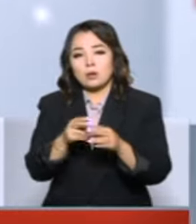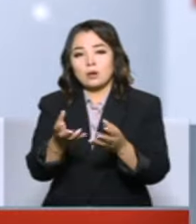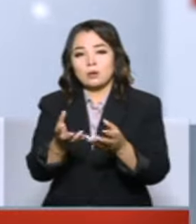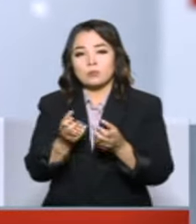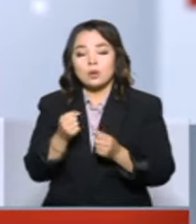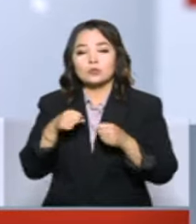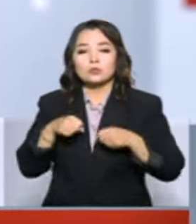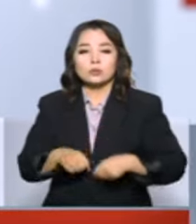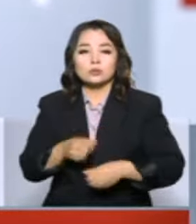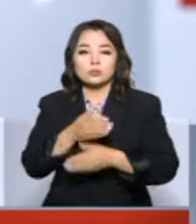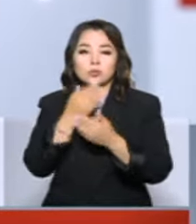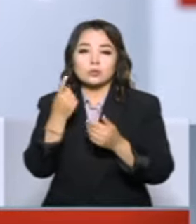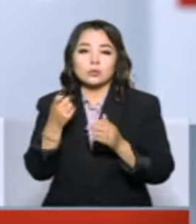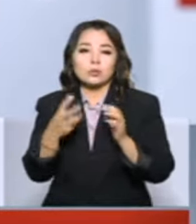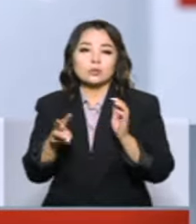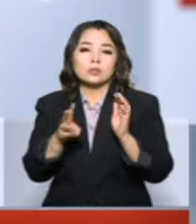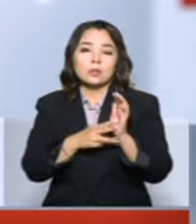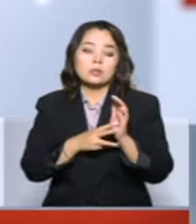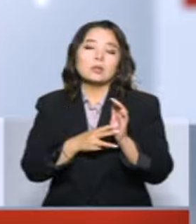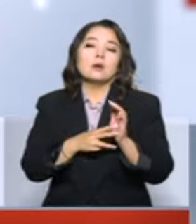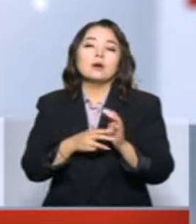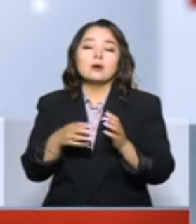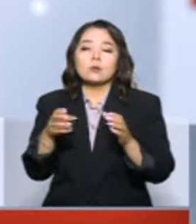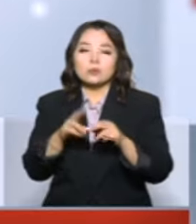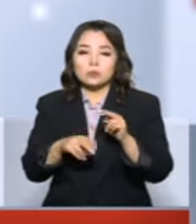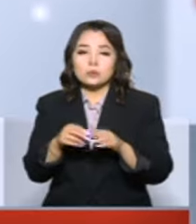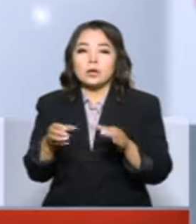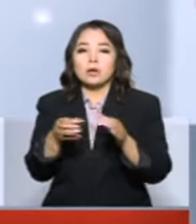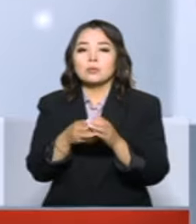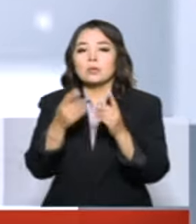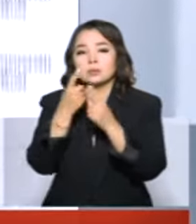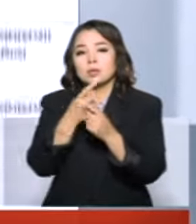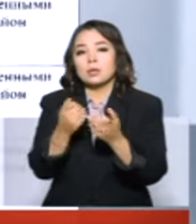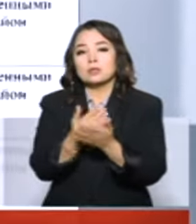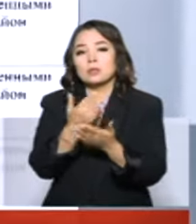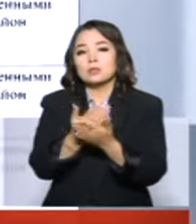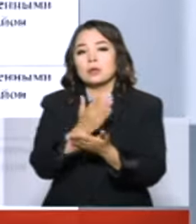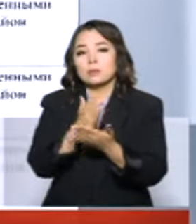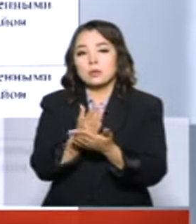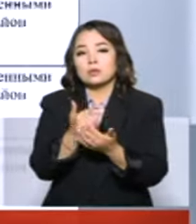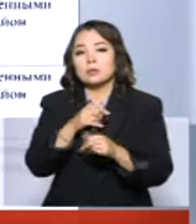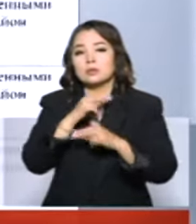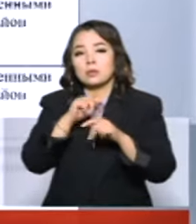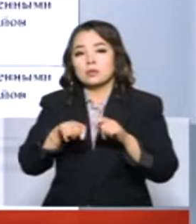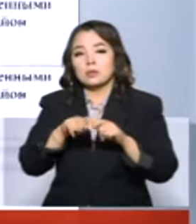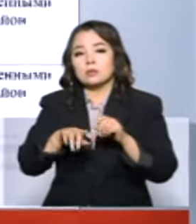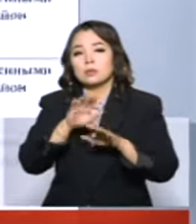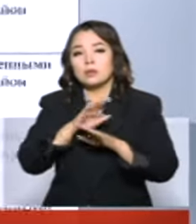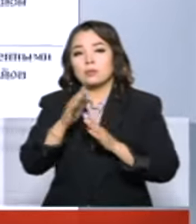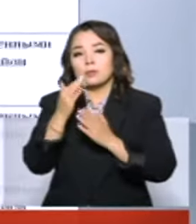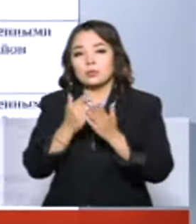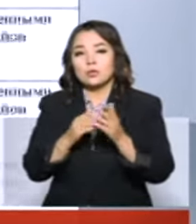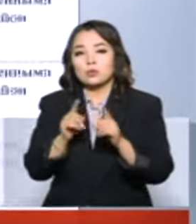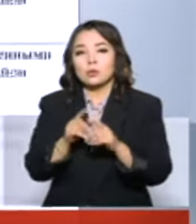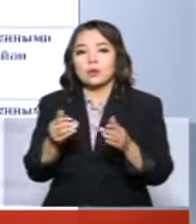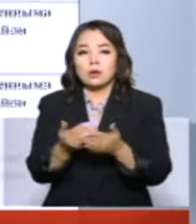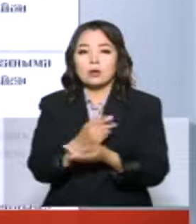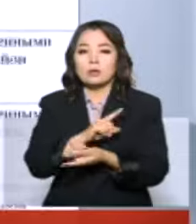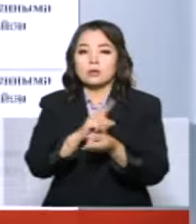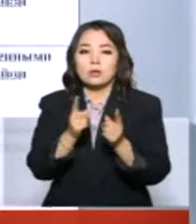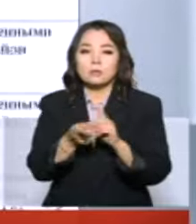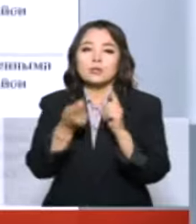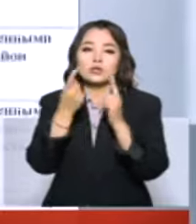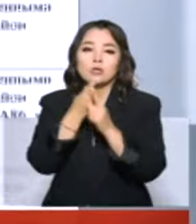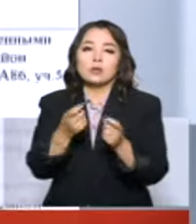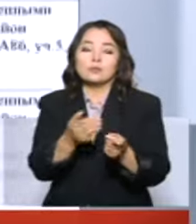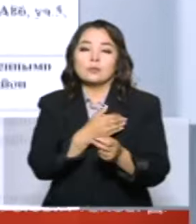қабылдайтын құқығы жоқ 138 құрылыс компаниясының тізімін жариялаған еді. Атқарушы билік ісіне салғырт қараған мердігерлер тізімін биыл қайта жаңартып